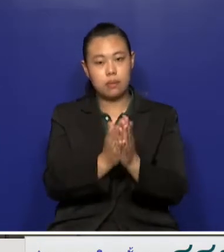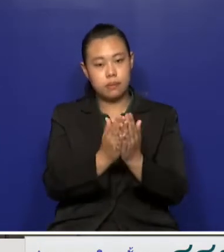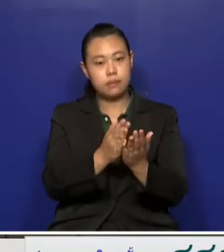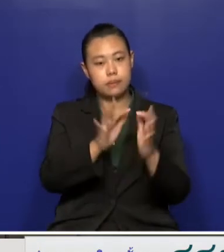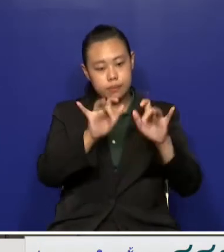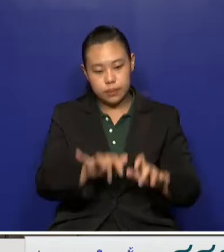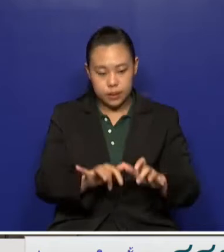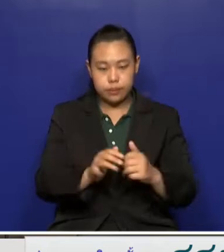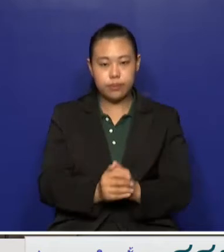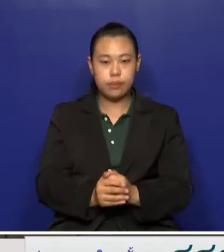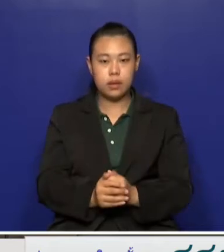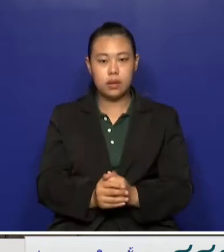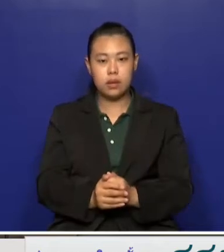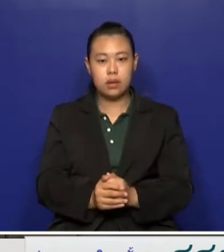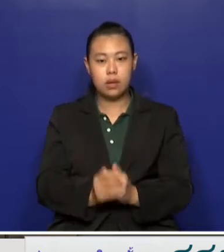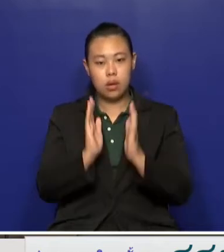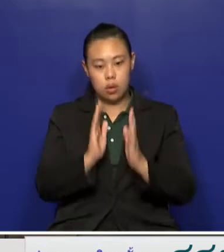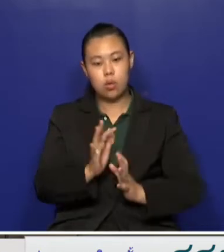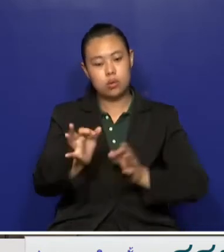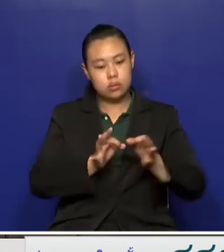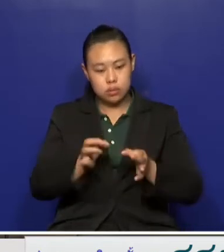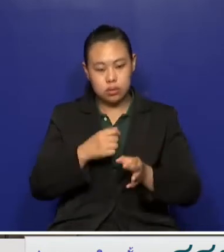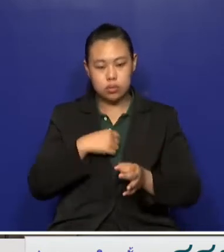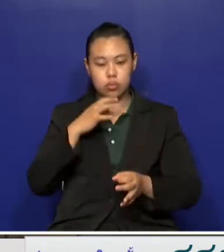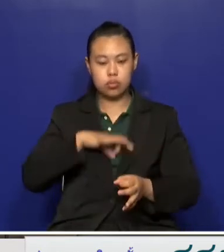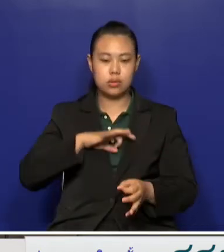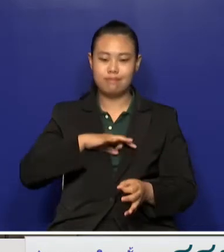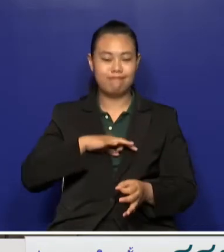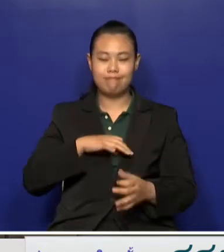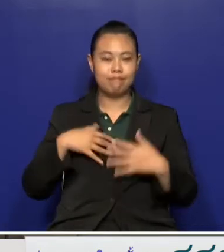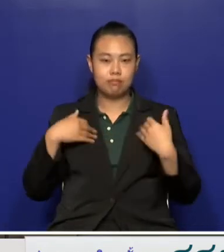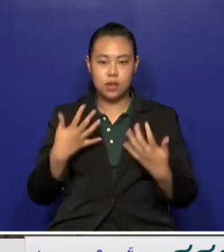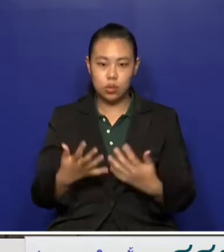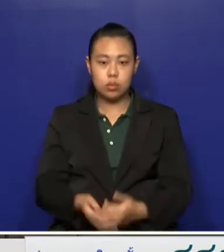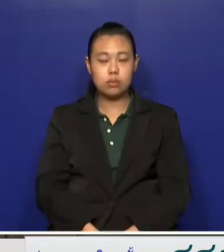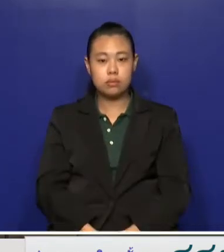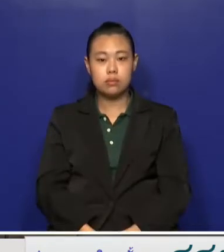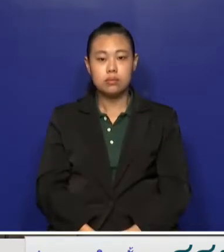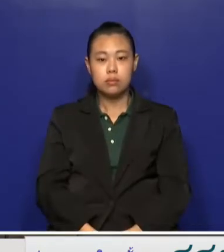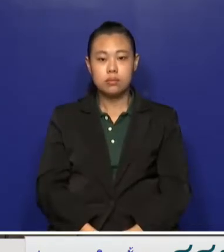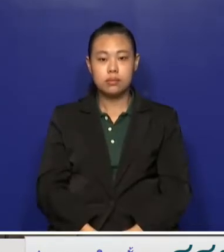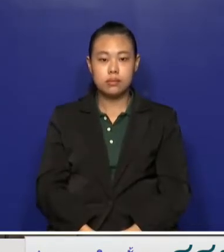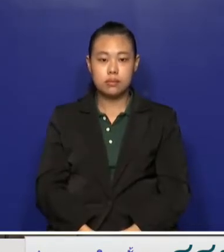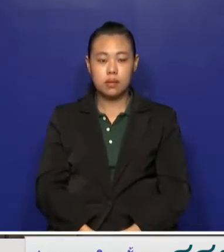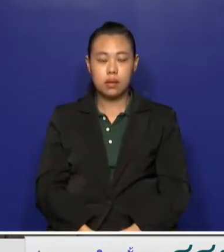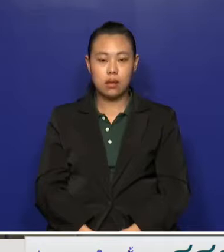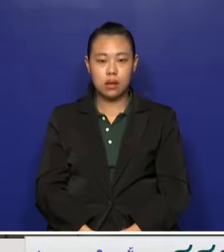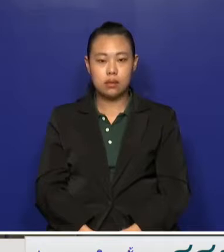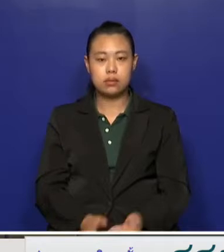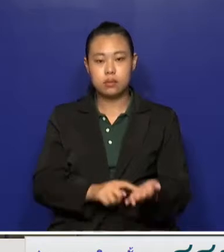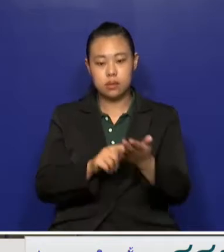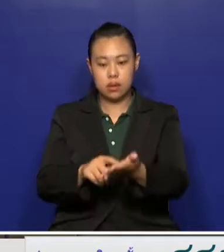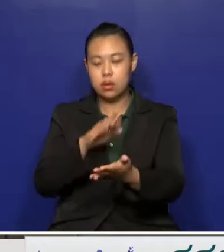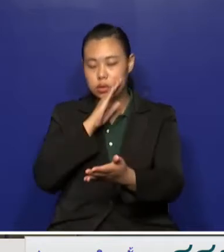และผู้วิพากษ์วิจารณ์เองก็รู้สึกไม่สนุกเรื่องนี้นะครับถ้าได้เสนอเข้